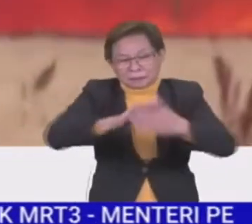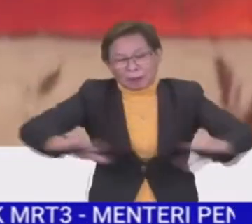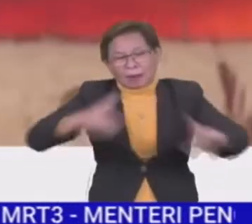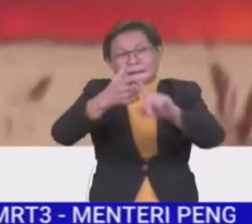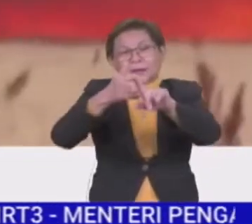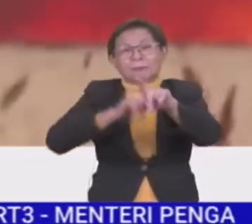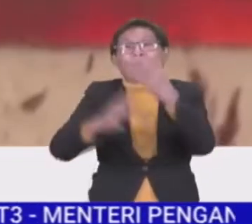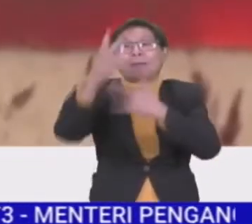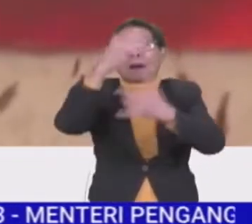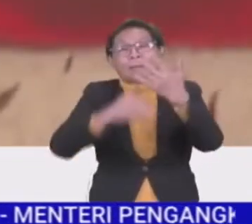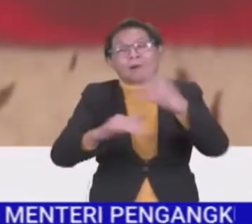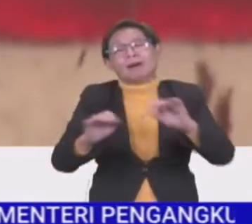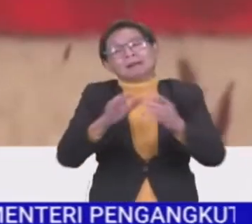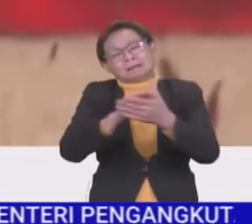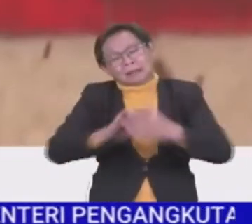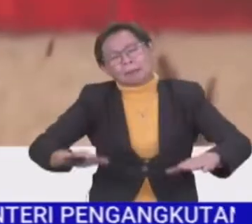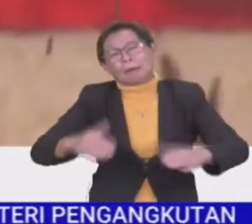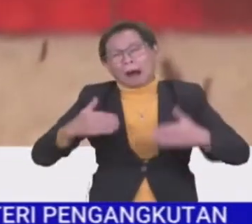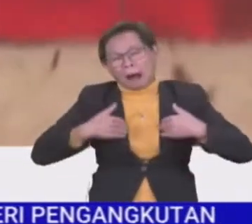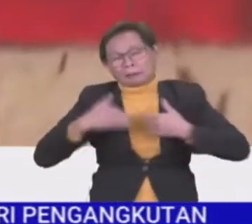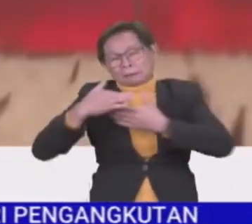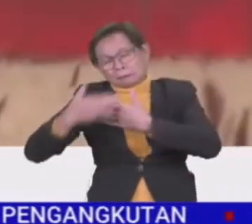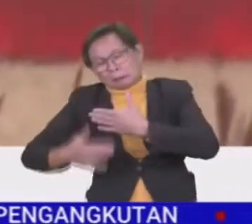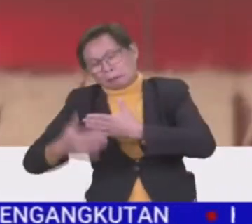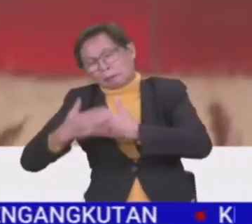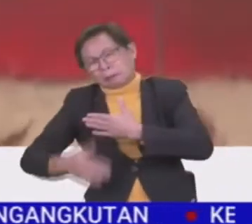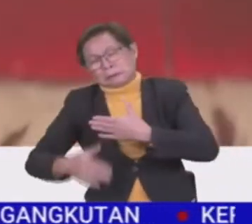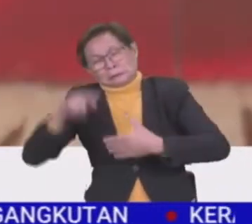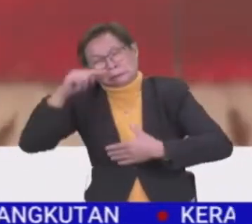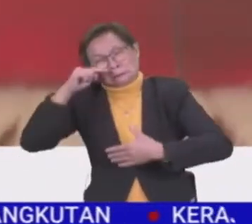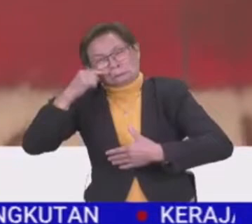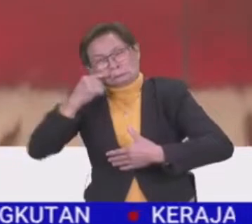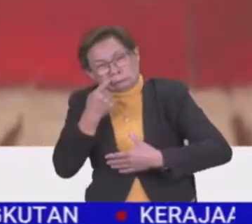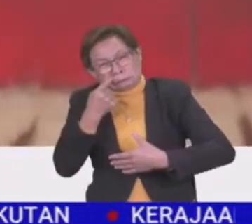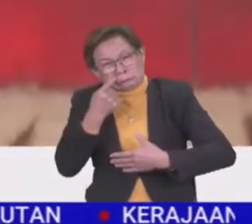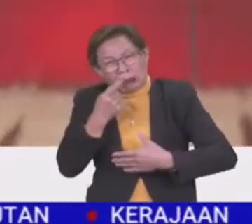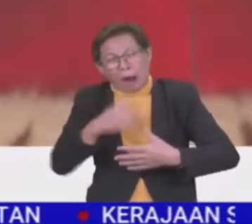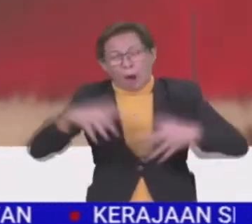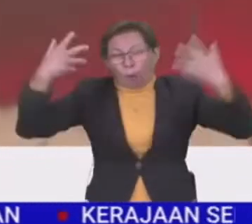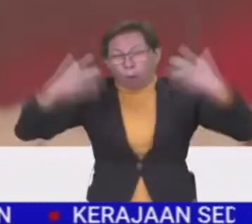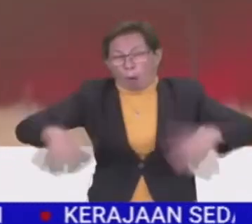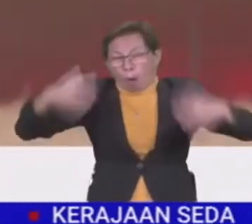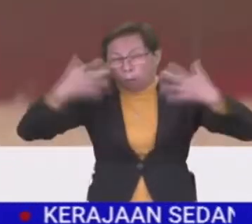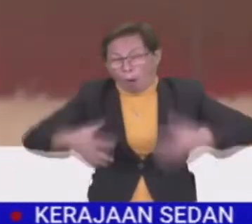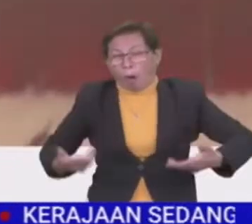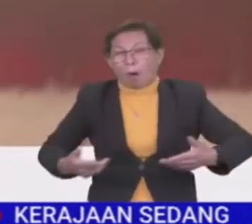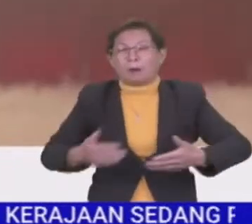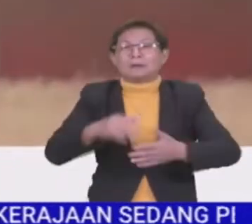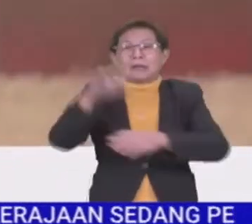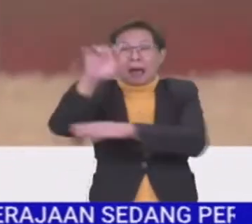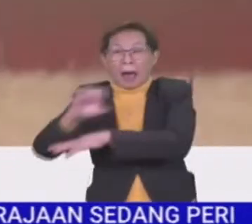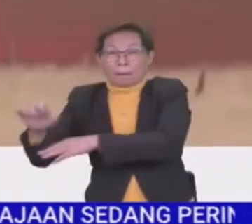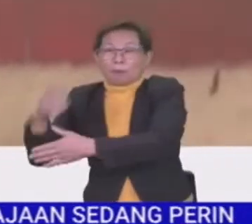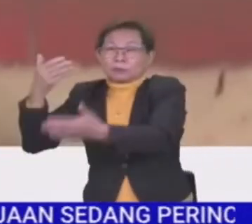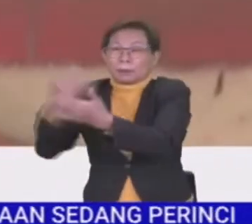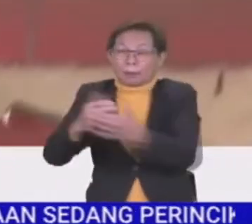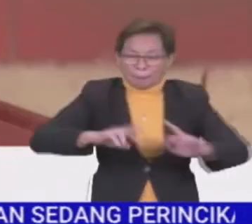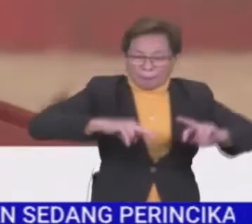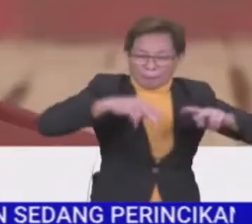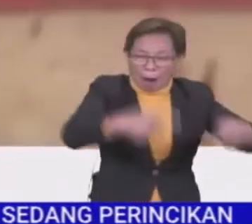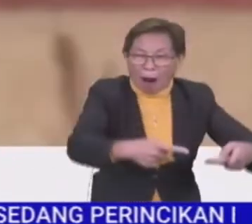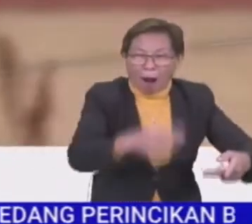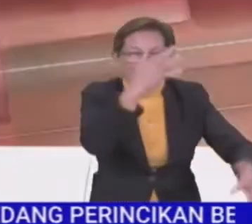daripada kebakaran terbabit namun mengalami kecederaan serius. Gelombang haba kini melanda beberapa bahagian Eropah sehingga